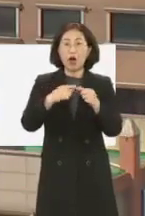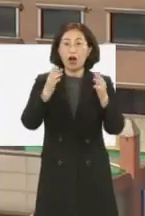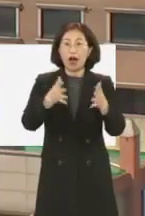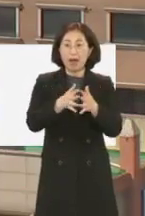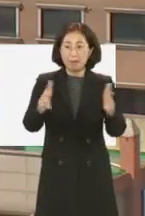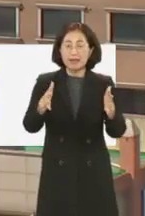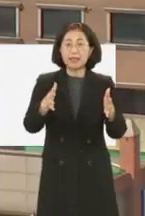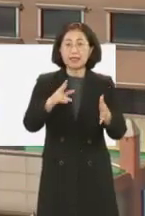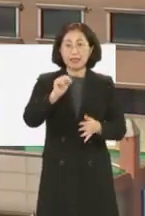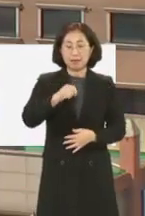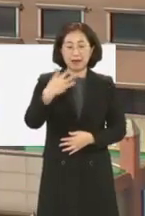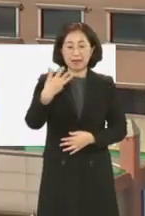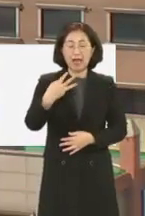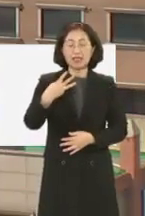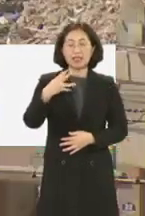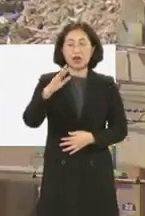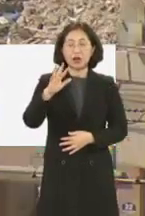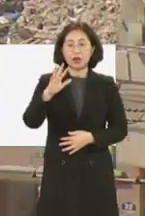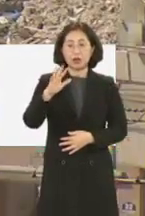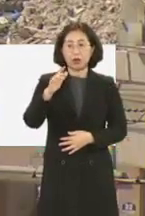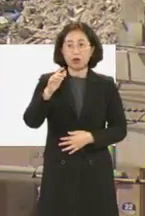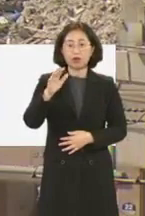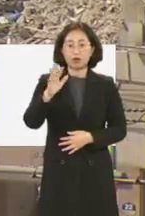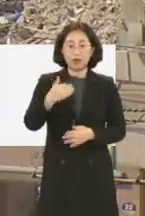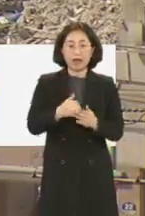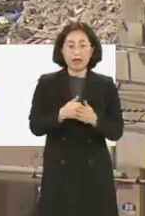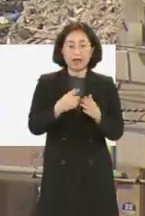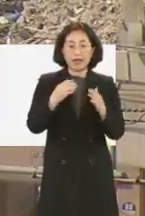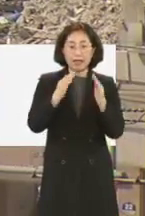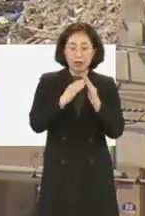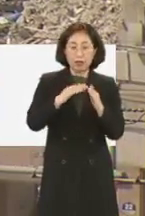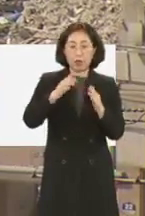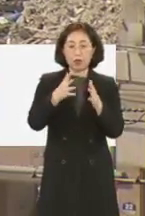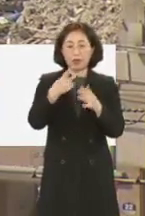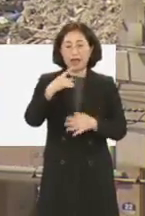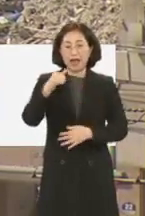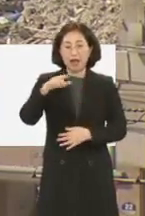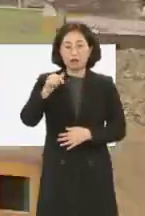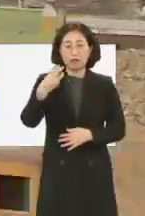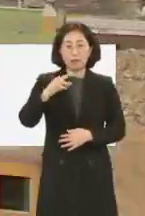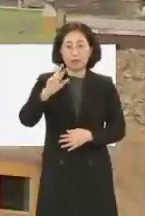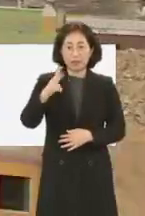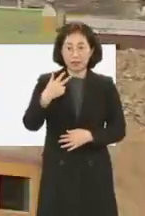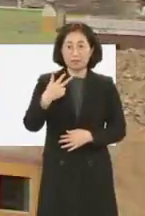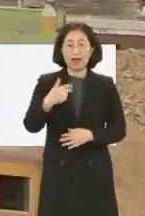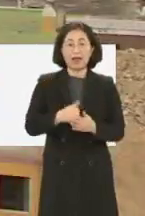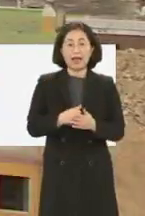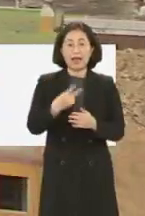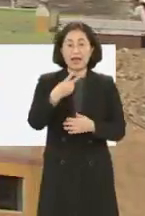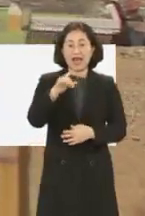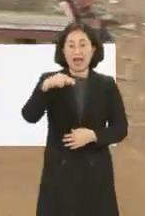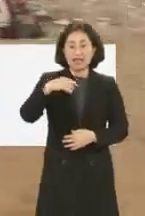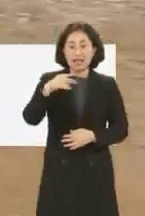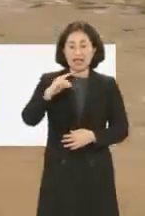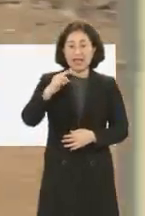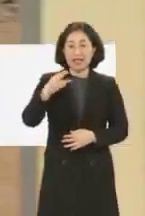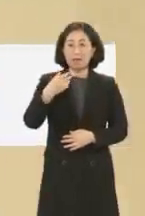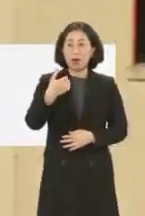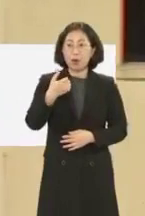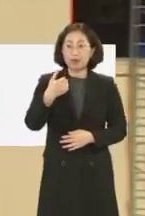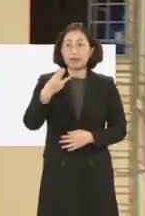등 아파트 2만 4,200호를 비롯해 단독과 다가구 3,731호, 다세대주택